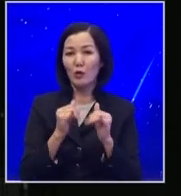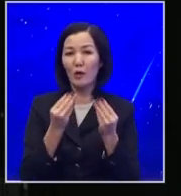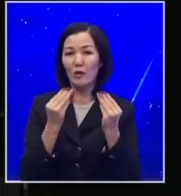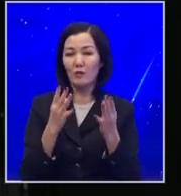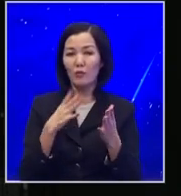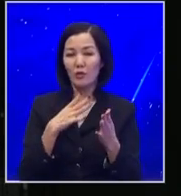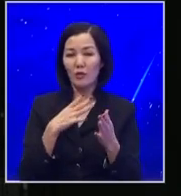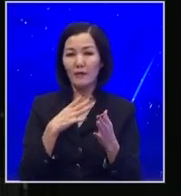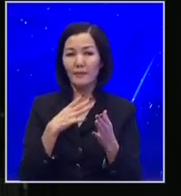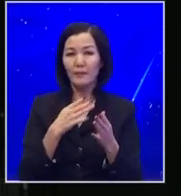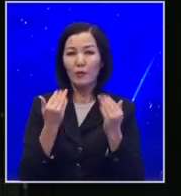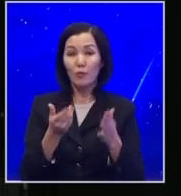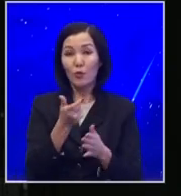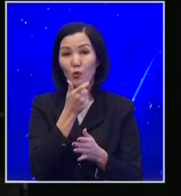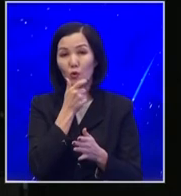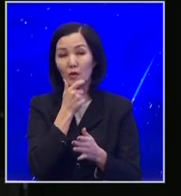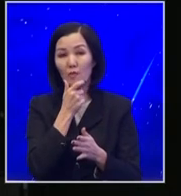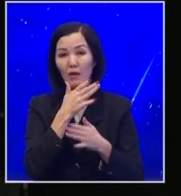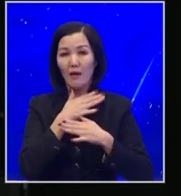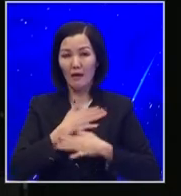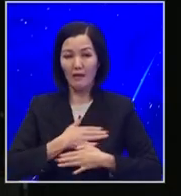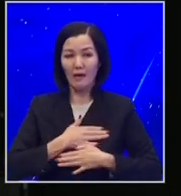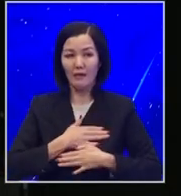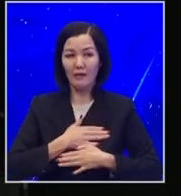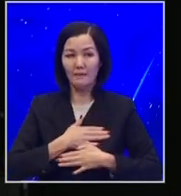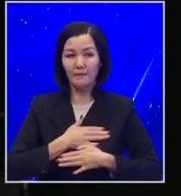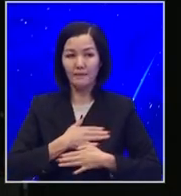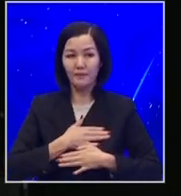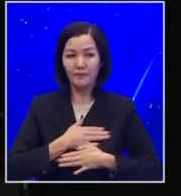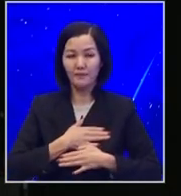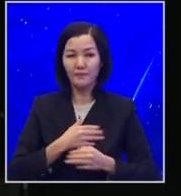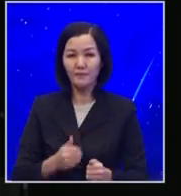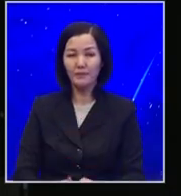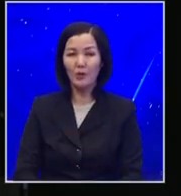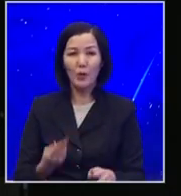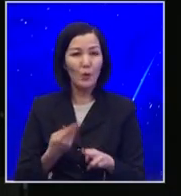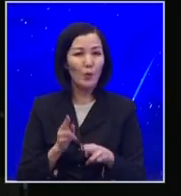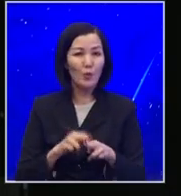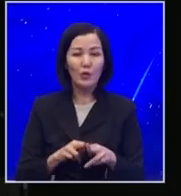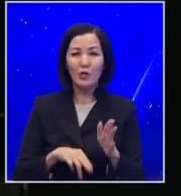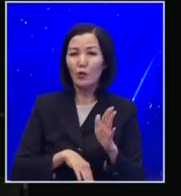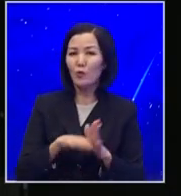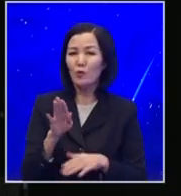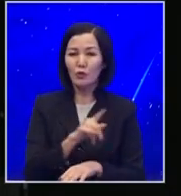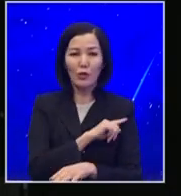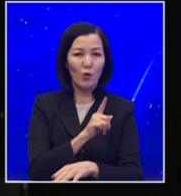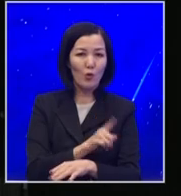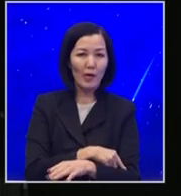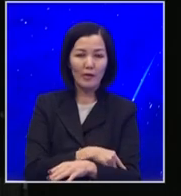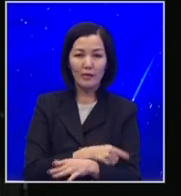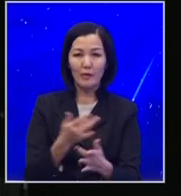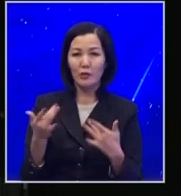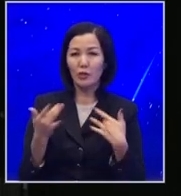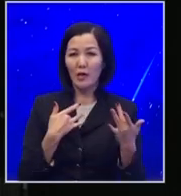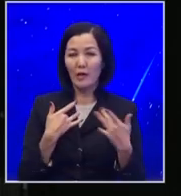енді бүгін енді көрермен, мен айтқан айттым, жүрегі бір аунап түскен шығар енді. Егер жүрегі болса, жүрек сезім болса, бір аунап түсті ғой